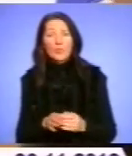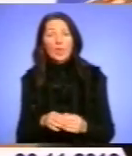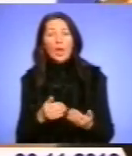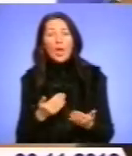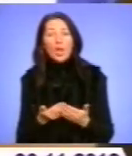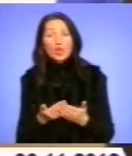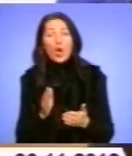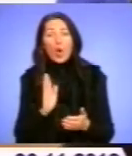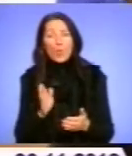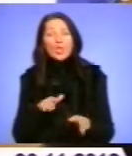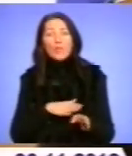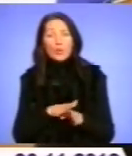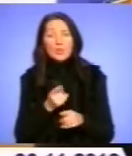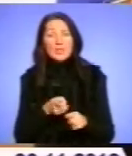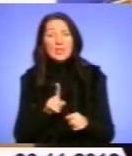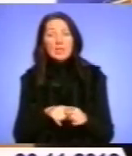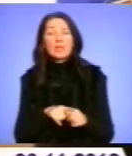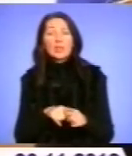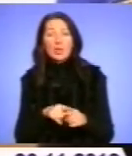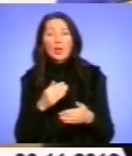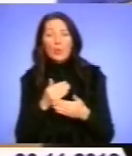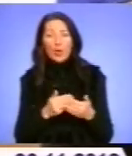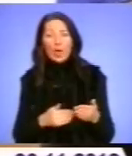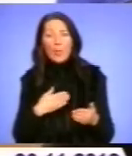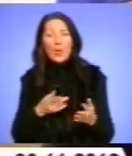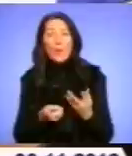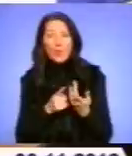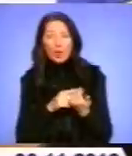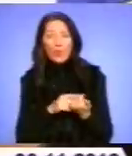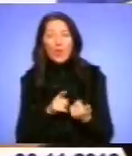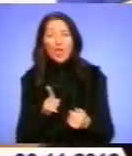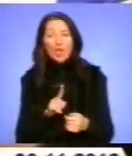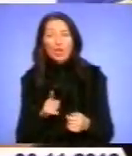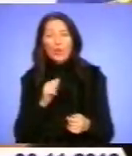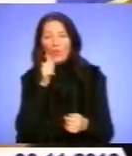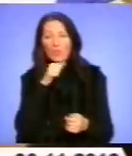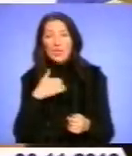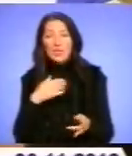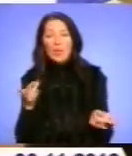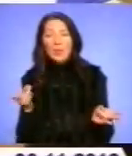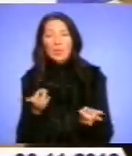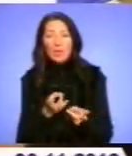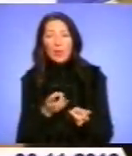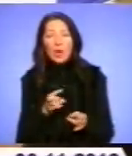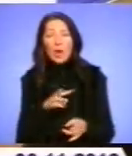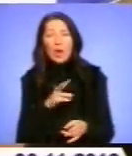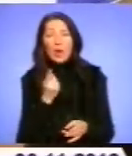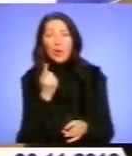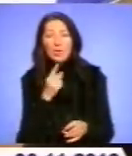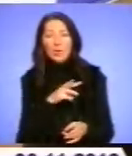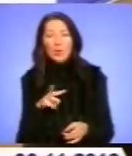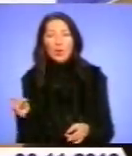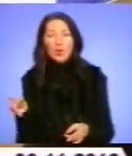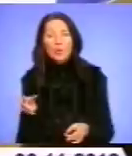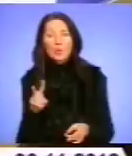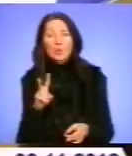Якщо буде виконуватися ця концепція, ми підрахували, що в рік нам треба 1 200 000